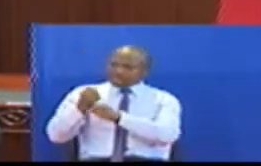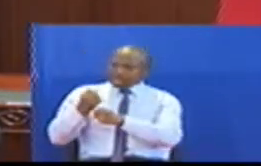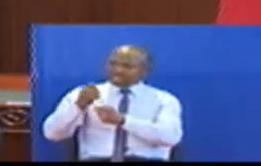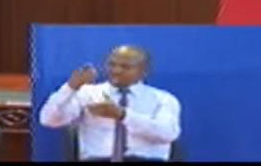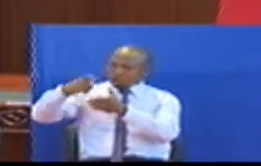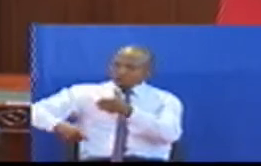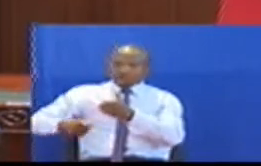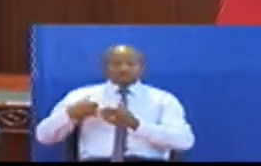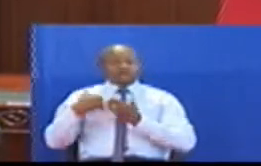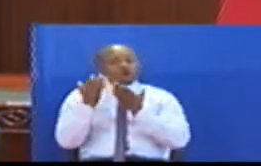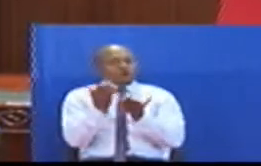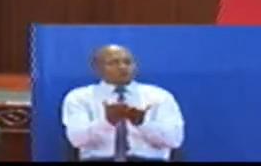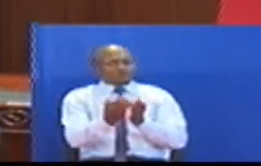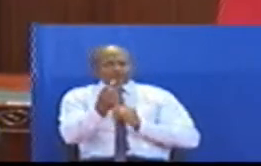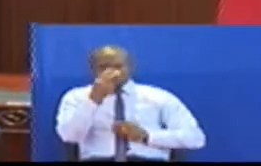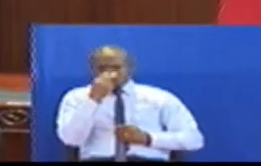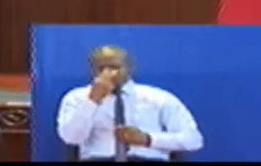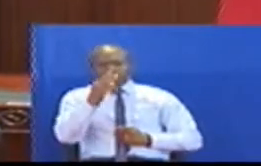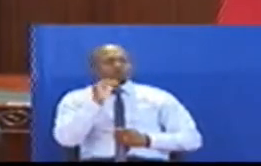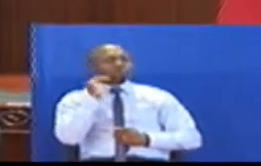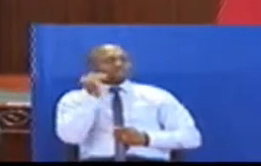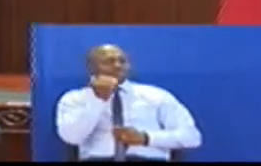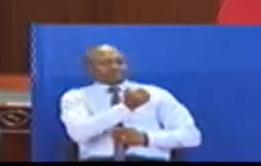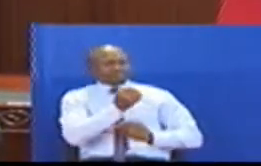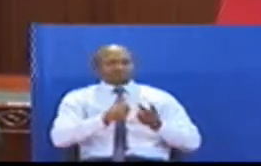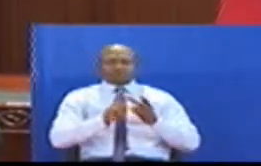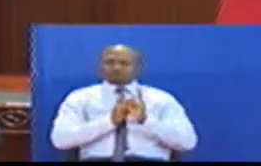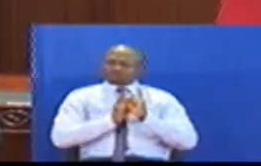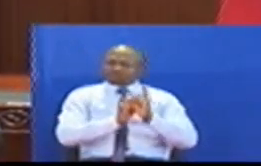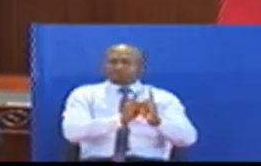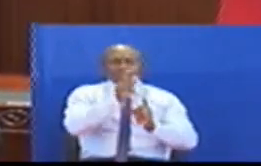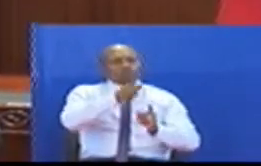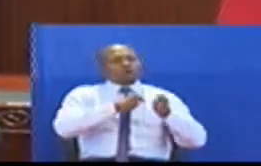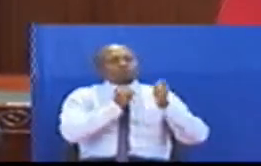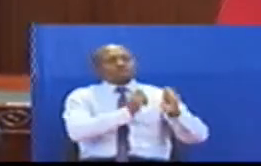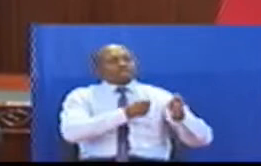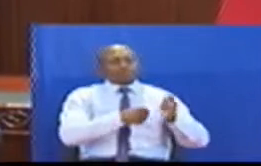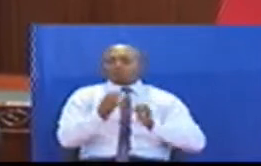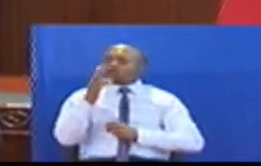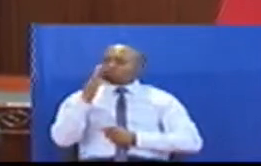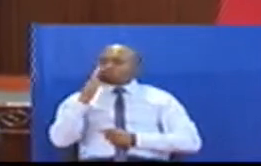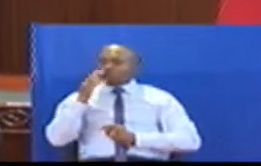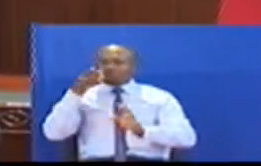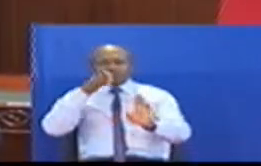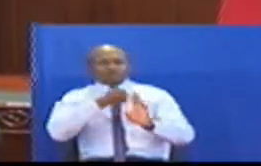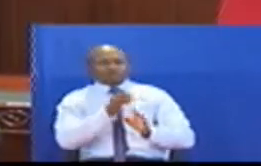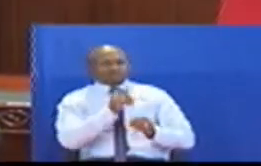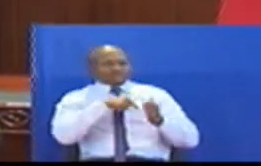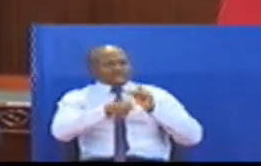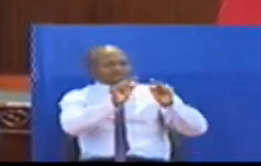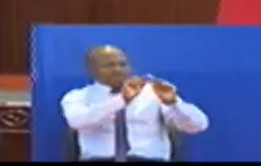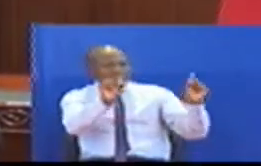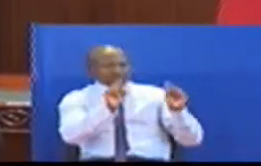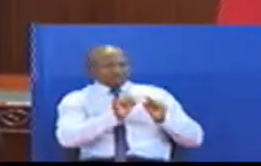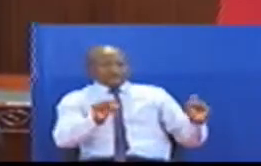ninaomba kitilie manani mzingatio wa wakulima wa tumbaku ili kuhakikisha kwamba kama kuna vipengele vya kodi